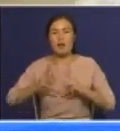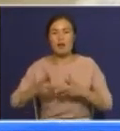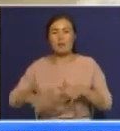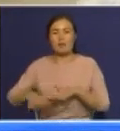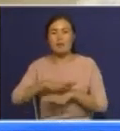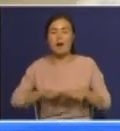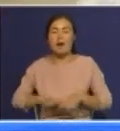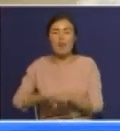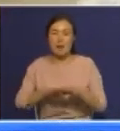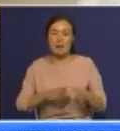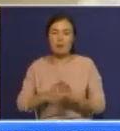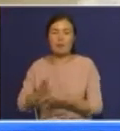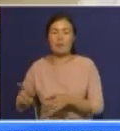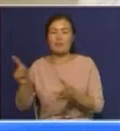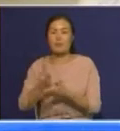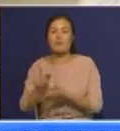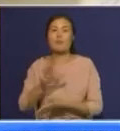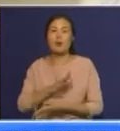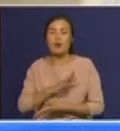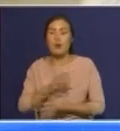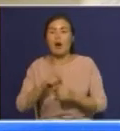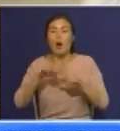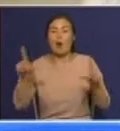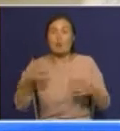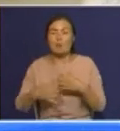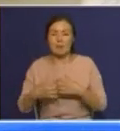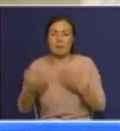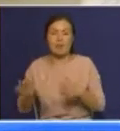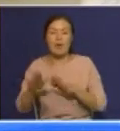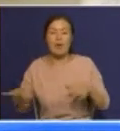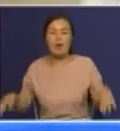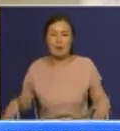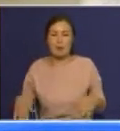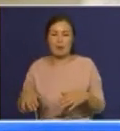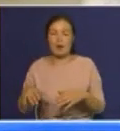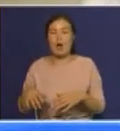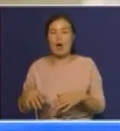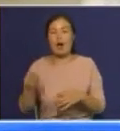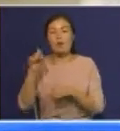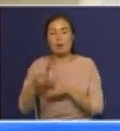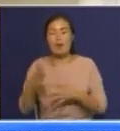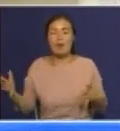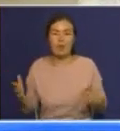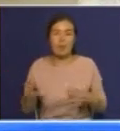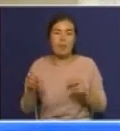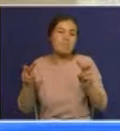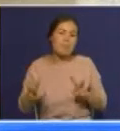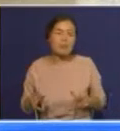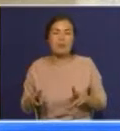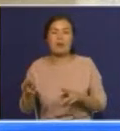стандарттарға негізделуі тиіс деді. Орта мектептердің өзінде балаларды мейлінше сұранысқа ие,